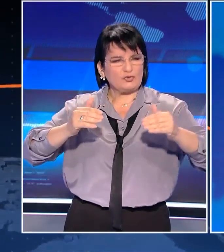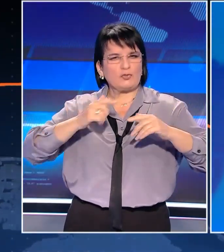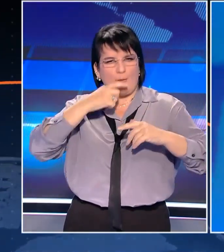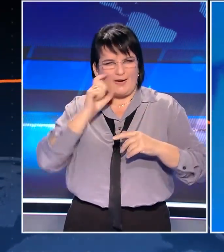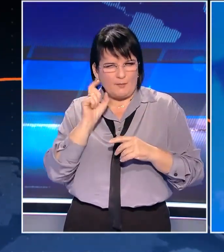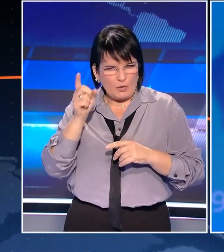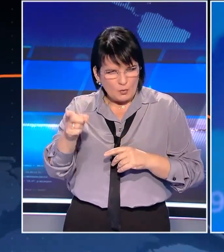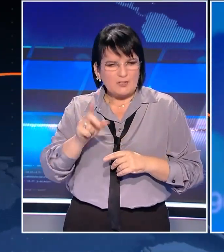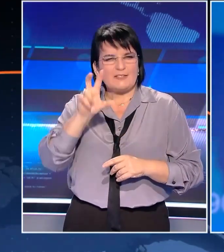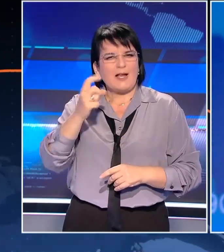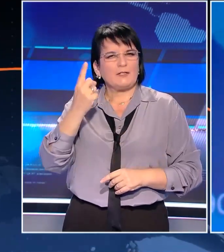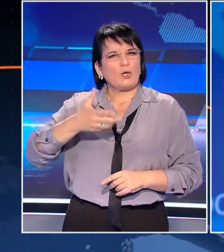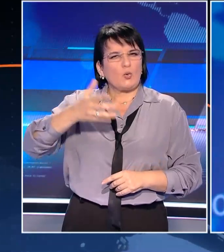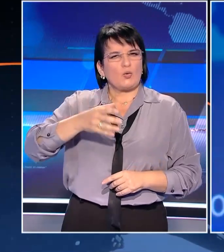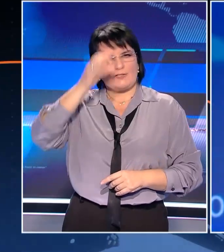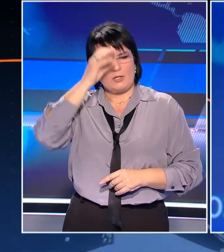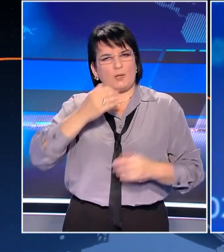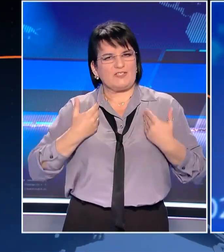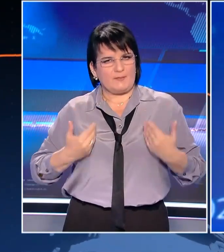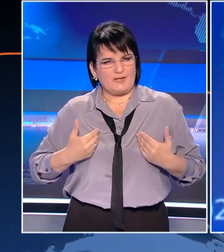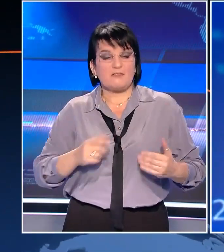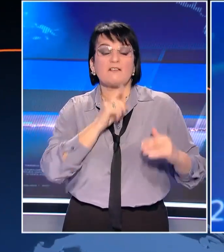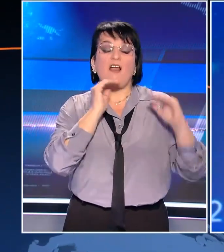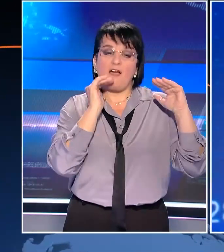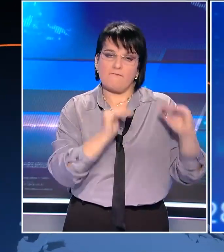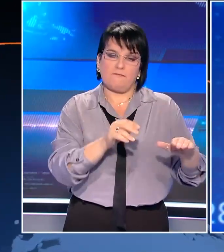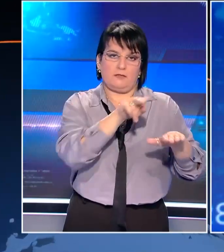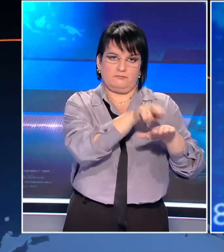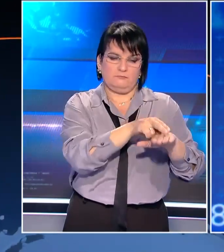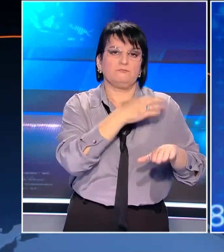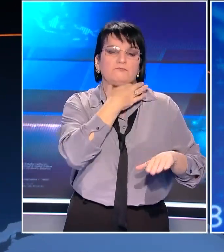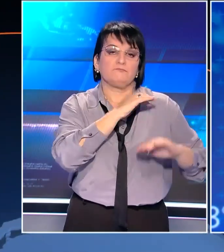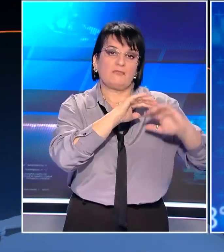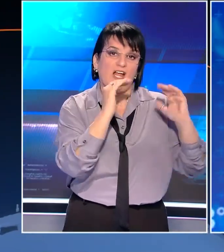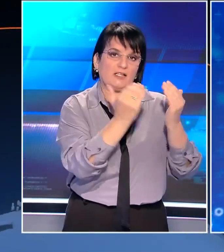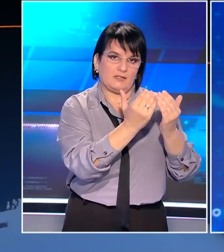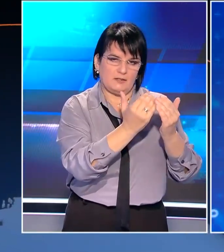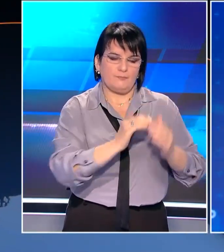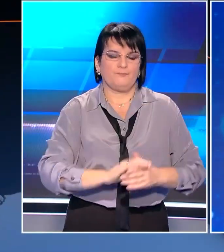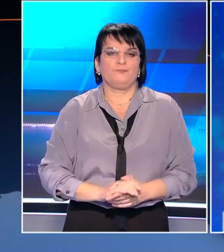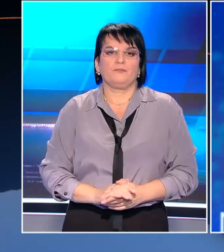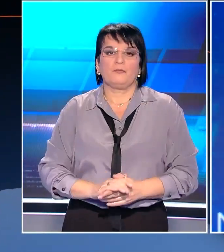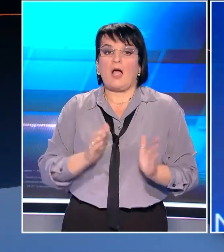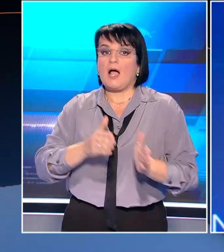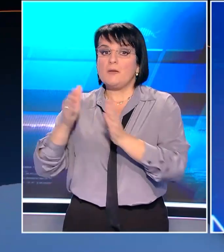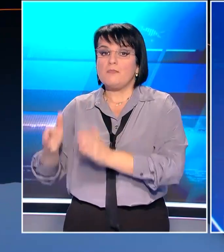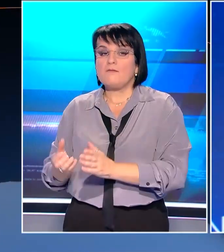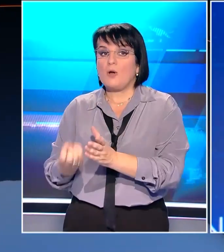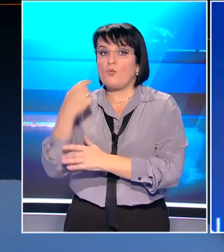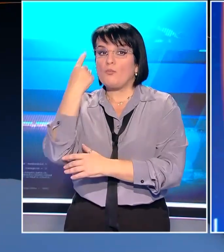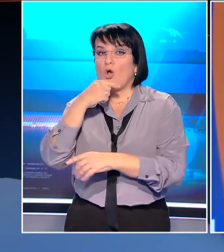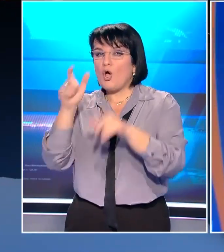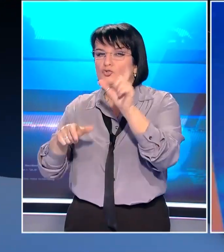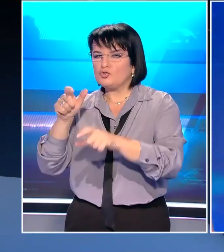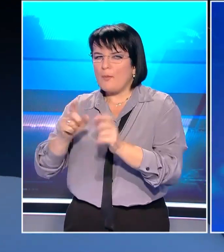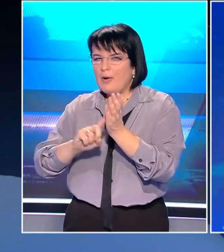του 31χρονου αστυνομικού, ο οποίος συνεχίζει να δίνει τη μάχη για τη ζωή του μέχρι και αυτή την ώρα. Στο κάδρο μπαίνουν νέα πρόσωπα μέσω